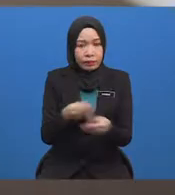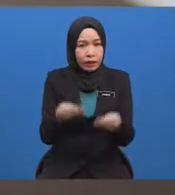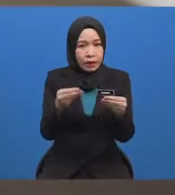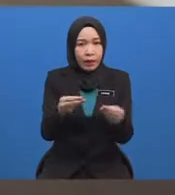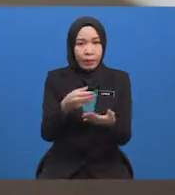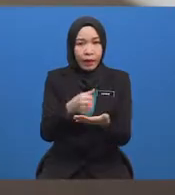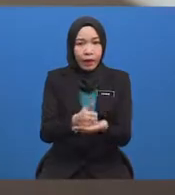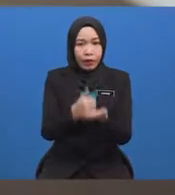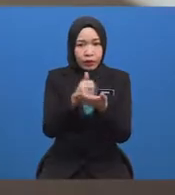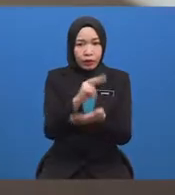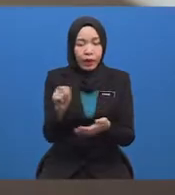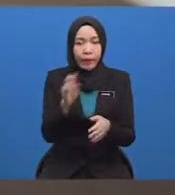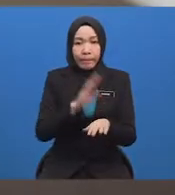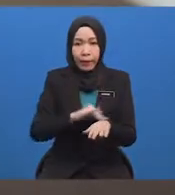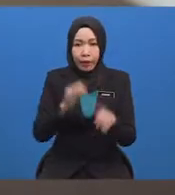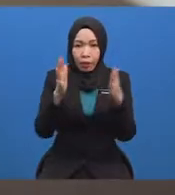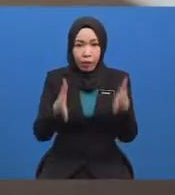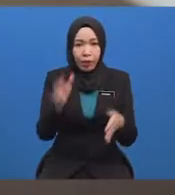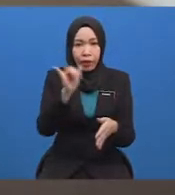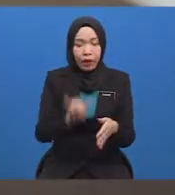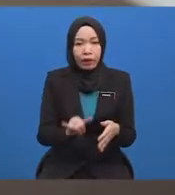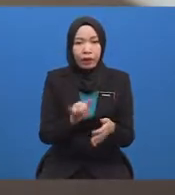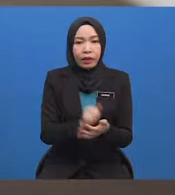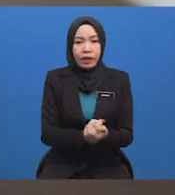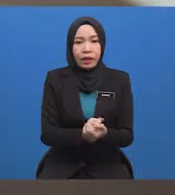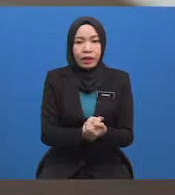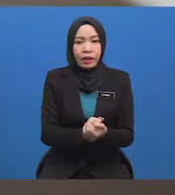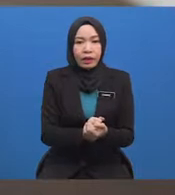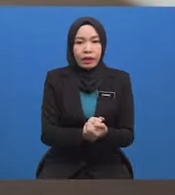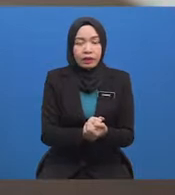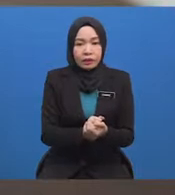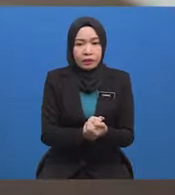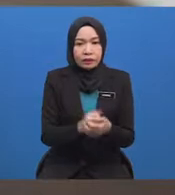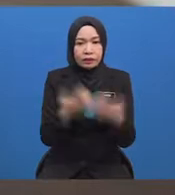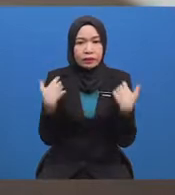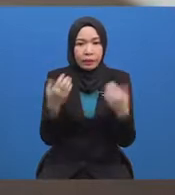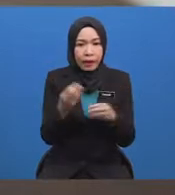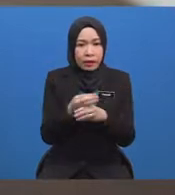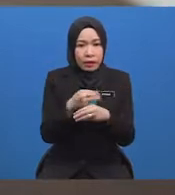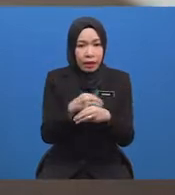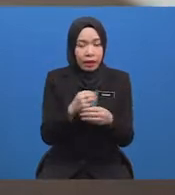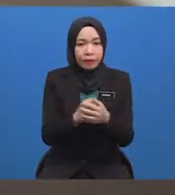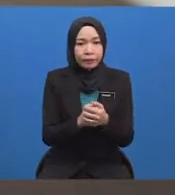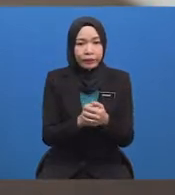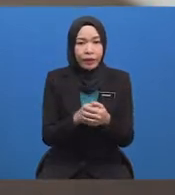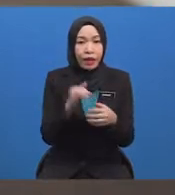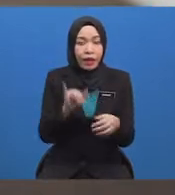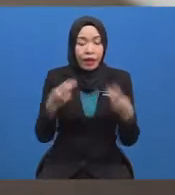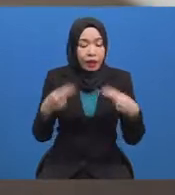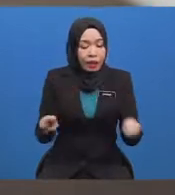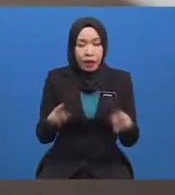sebagai rakyat Malaysia kita harus sama-sama mempunyai sikap bertanggung jawab